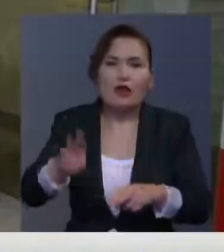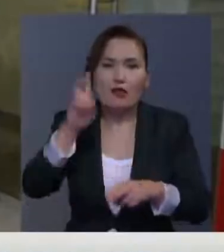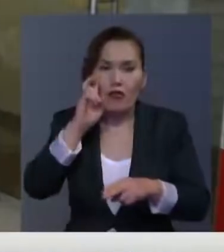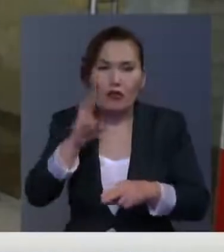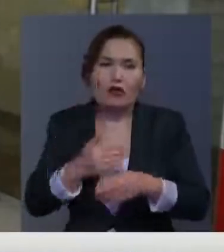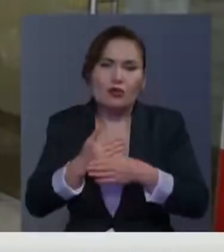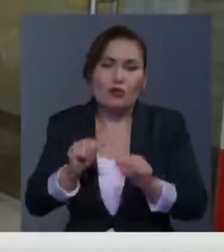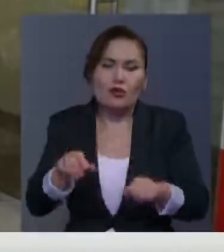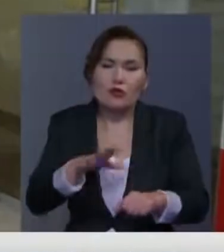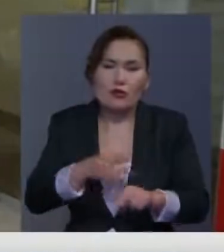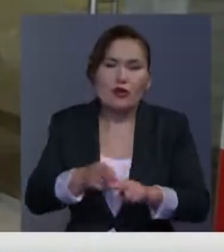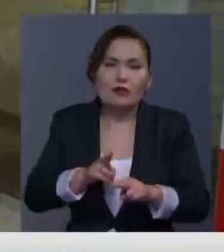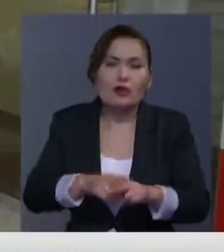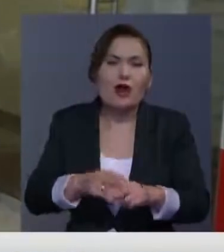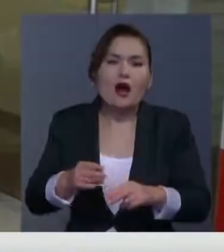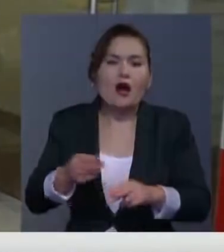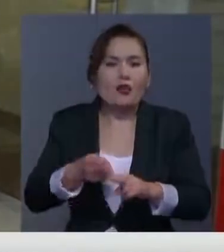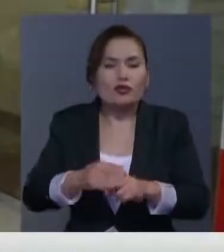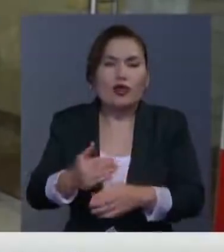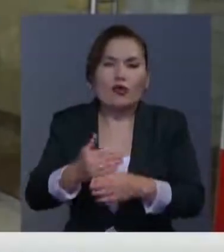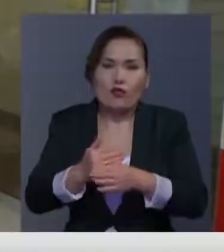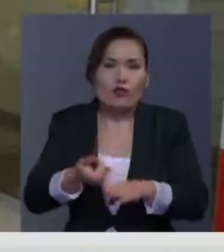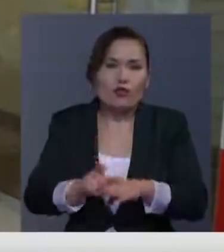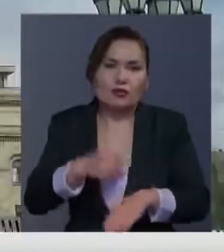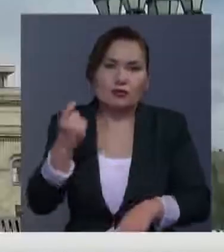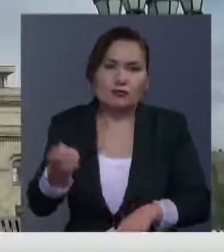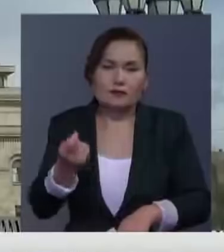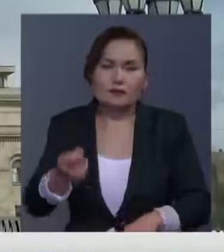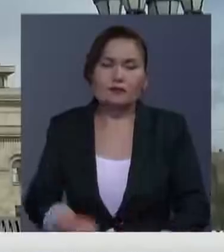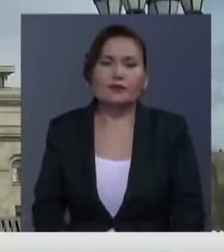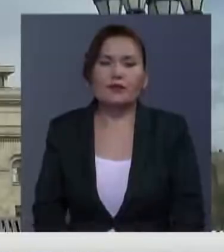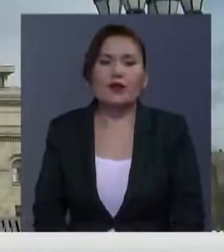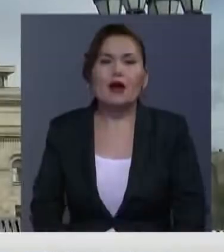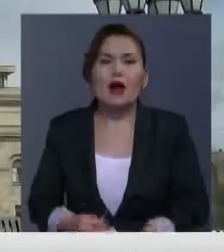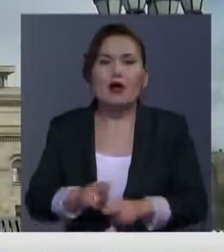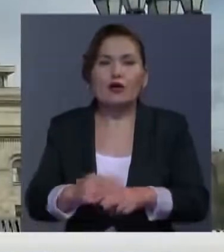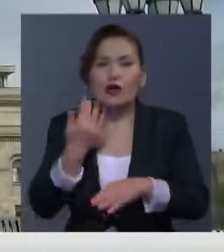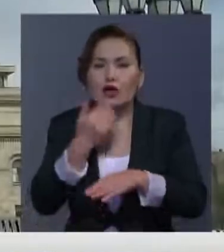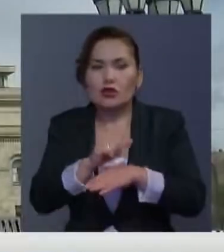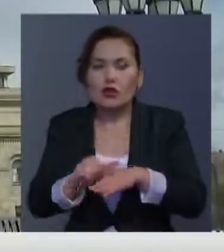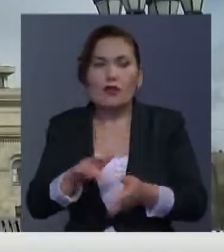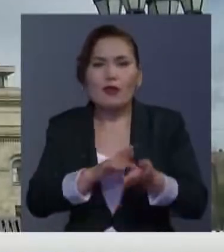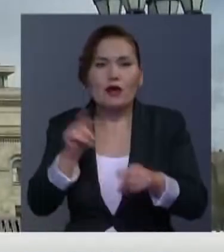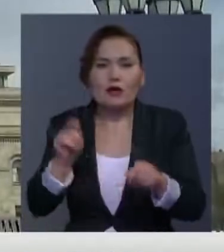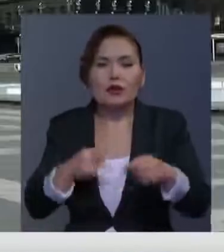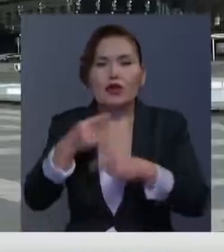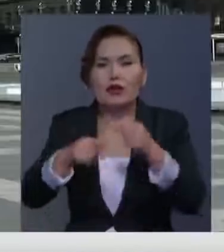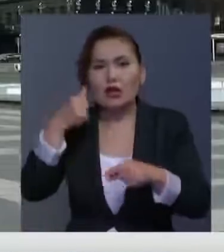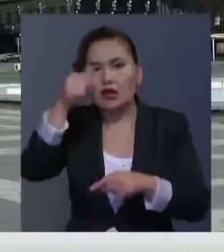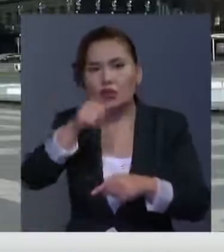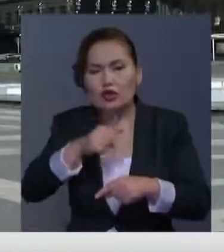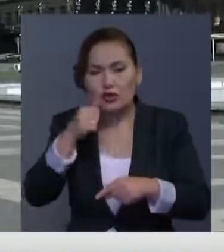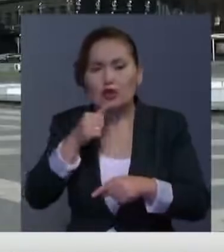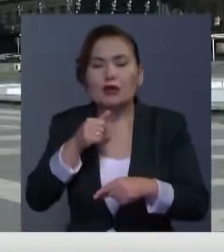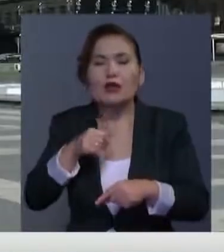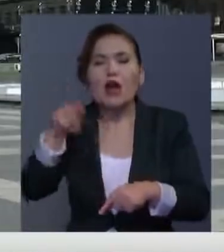отырған шығар. Өз басым мұндай көмек алғанда көргенде жоқпын. Сарапшылар елге шетелдік саяхатшылар келесі жыл ғана келе бастайды деп